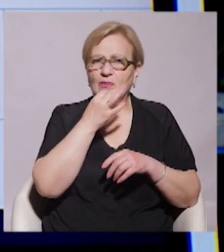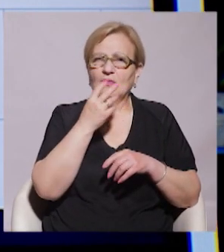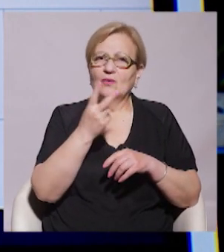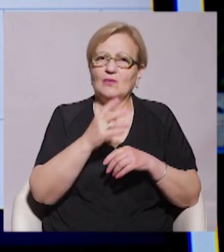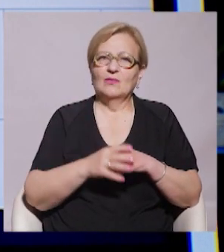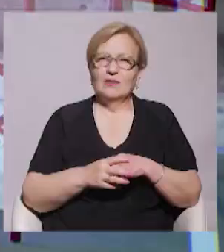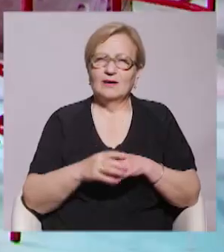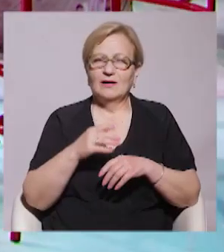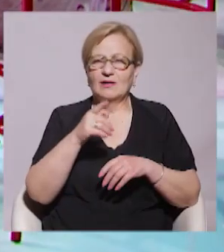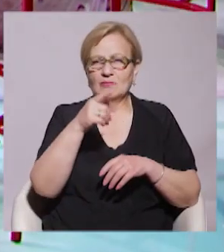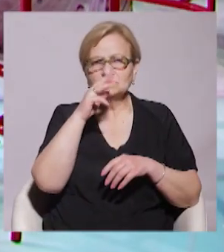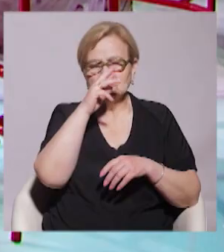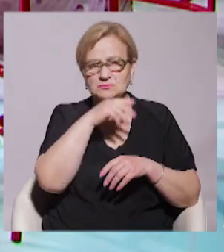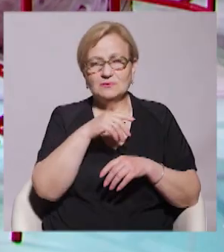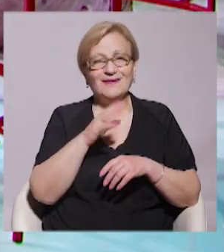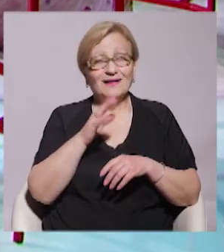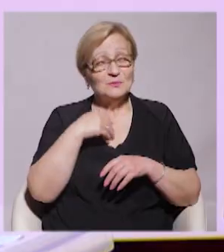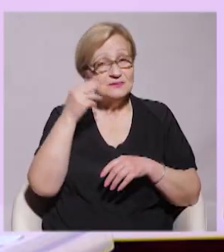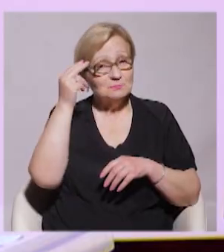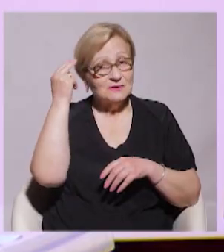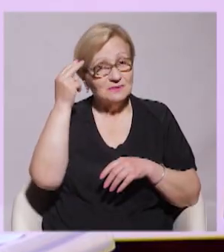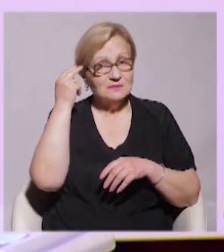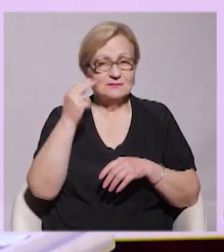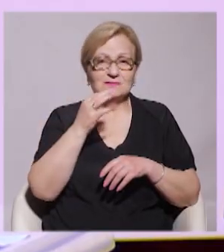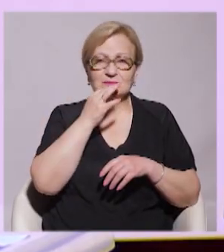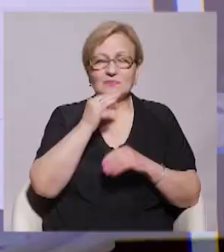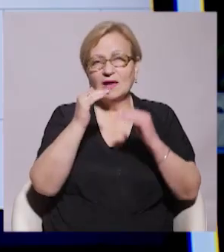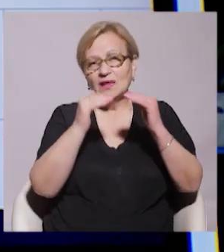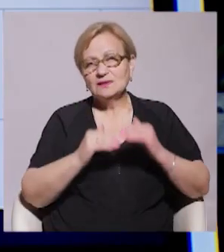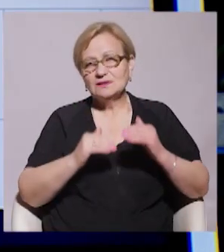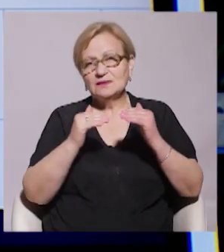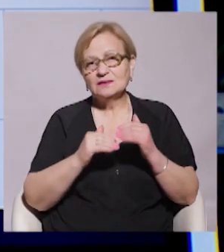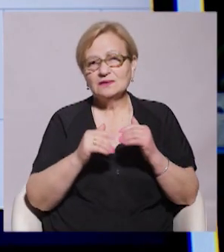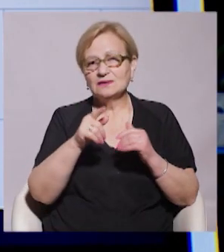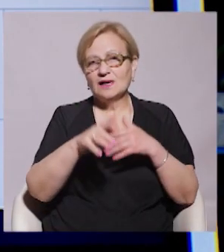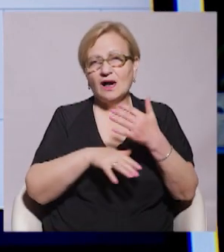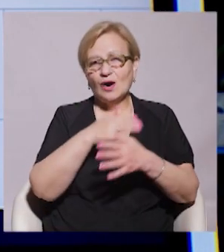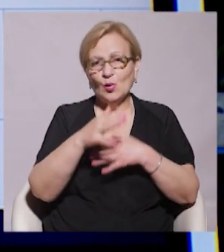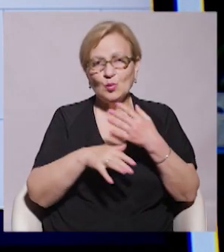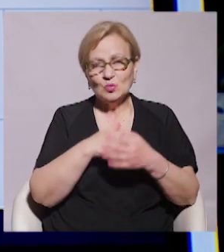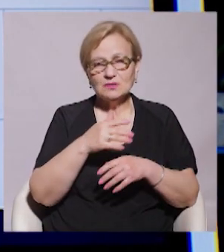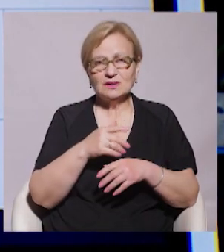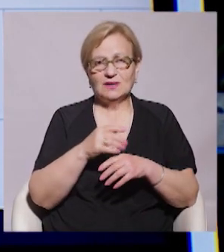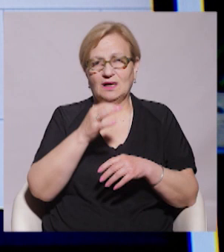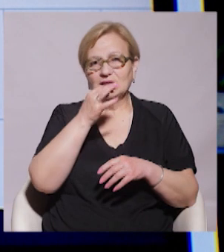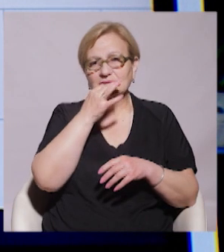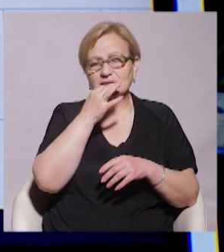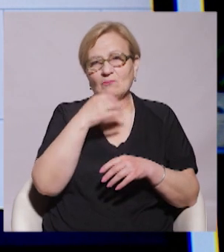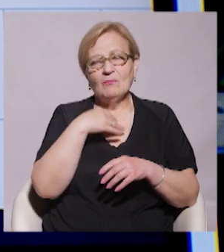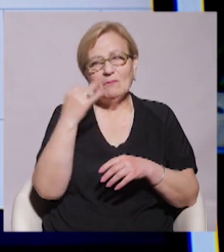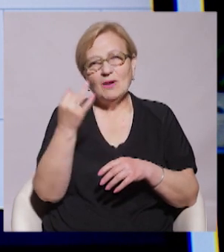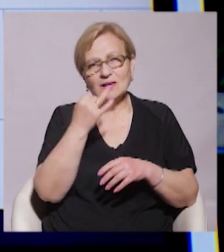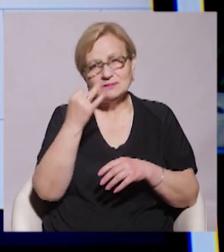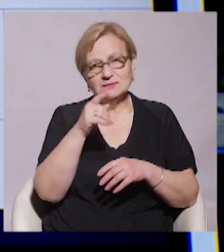იყოს 2. აა, ეგ სპეციალურად აურიე. იცი რატო? ქვევითაც დააკვირდი რაოდენობებს, ისინიც აურიე ერთმანეთში, იმიტომ რომ